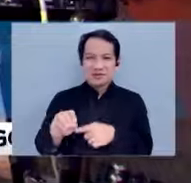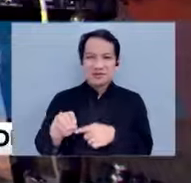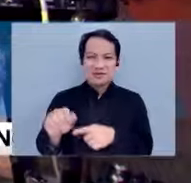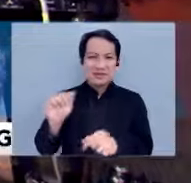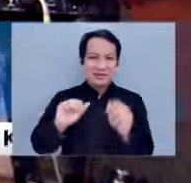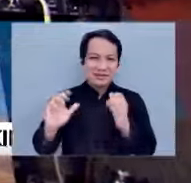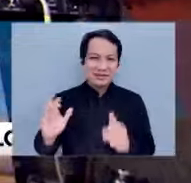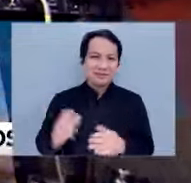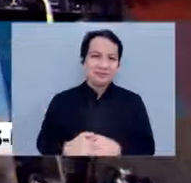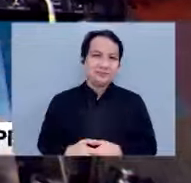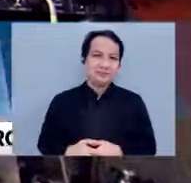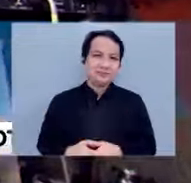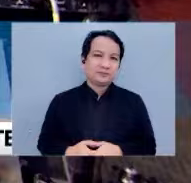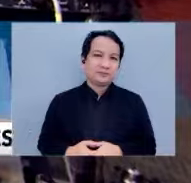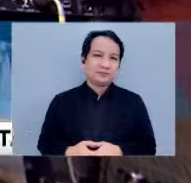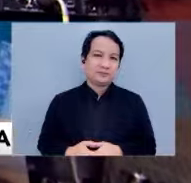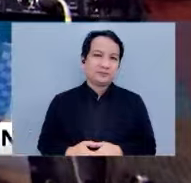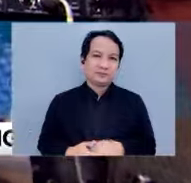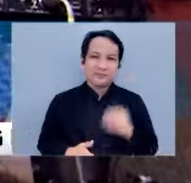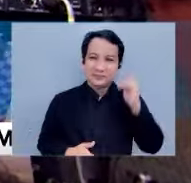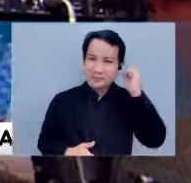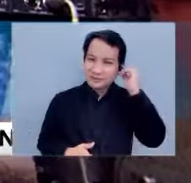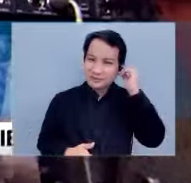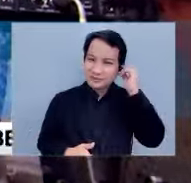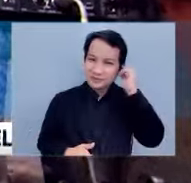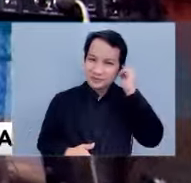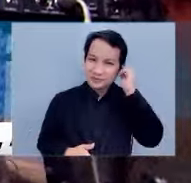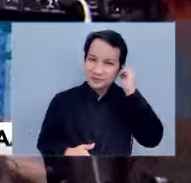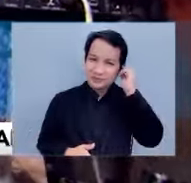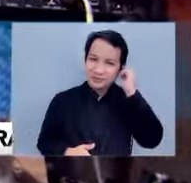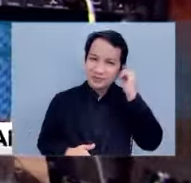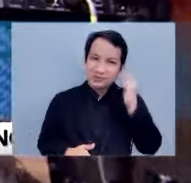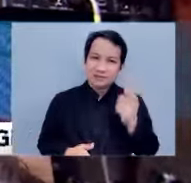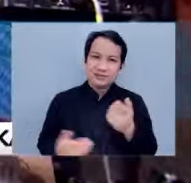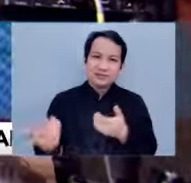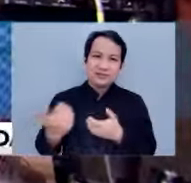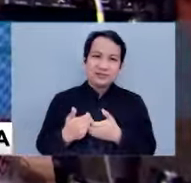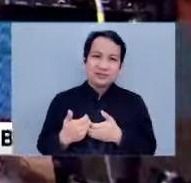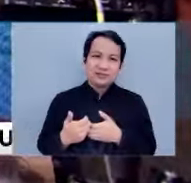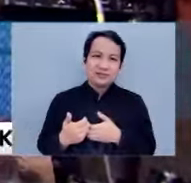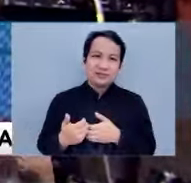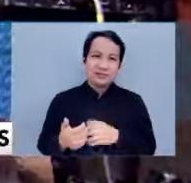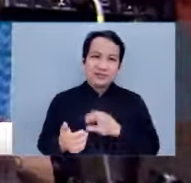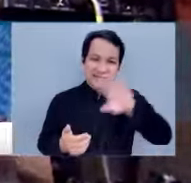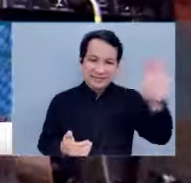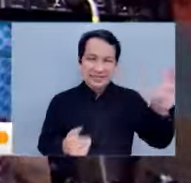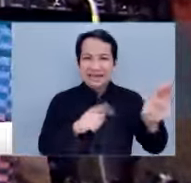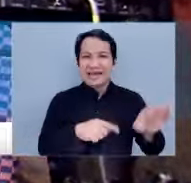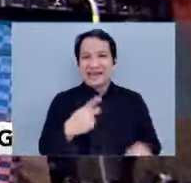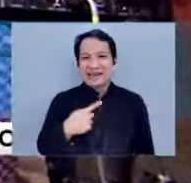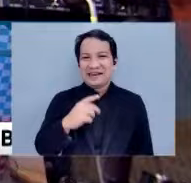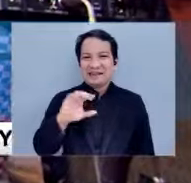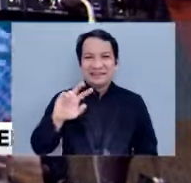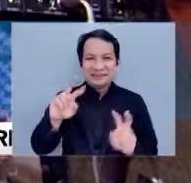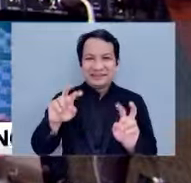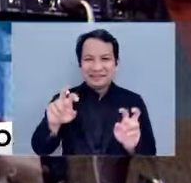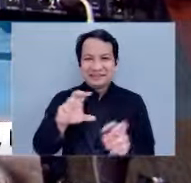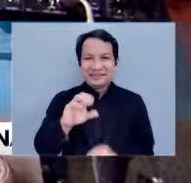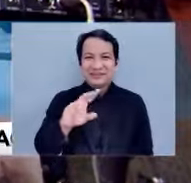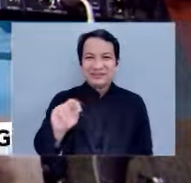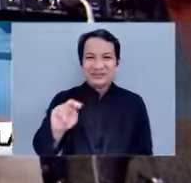May konyo ka dito? Sino konyo? Ayun, yung at least na doon. Who's that? Ito pong side na to. Na konyo siya sa ayun